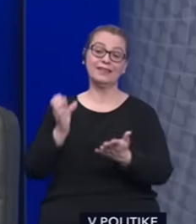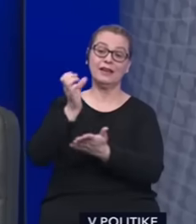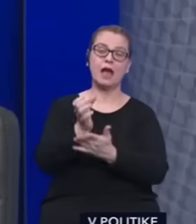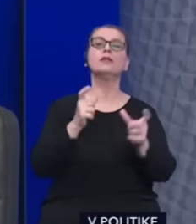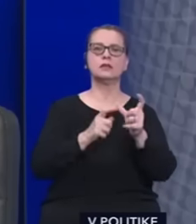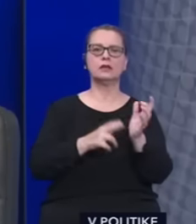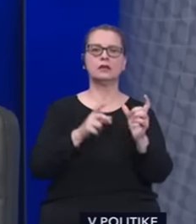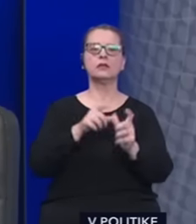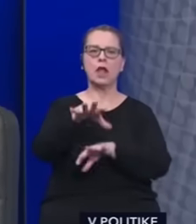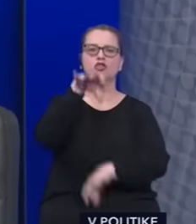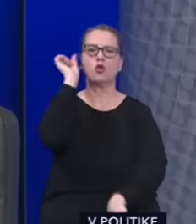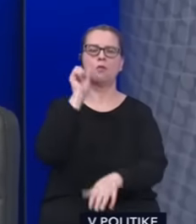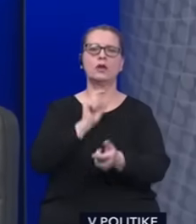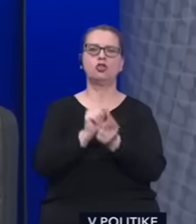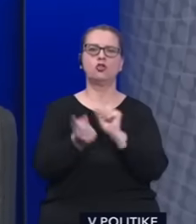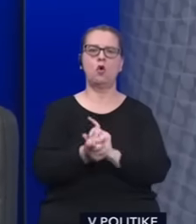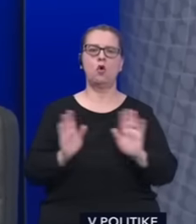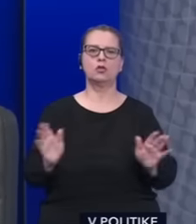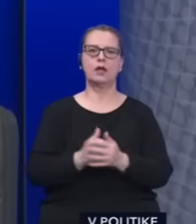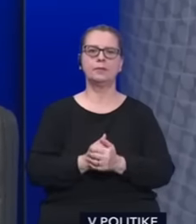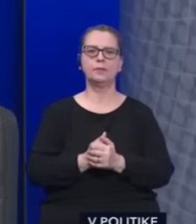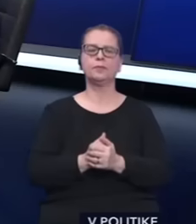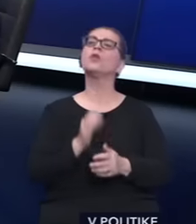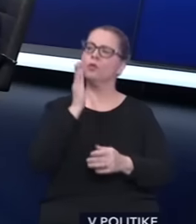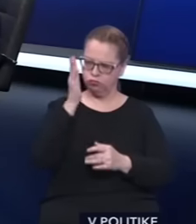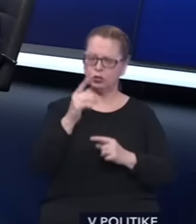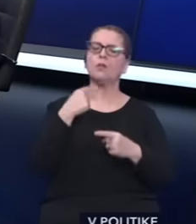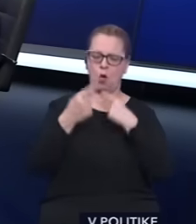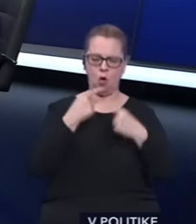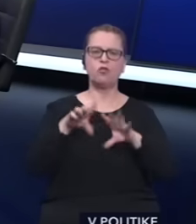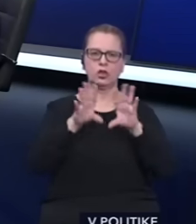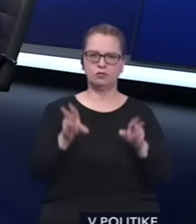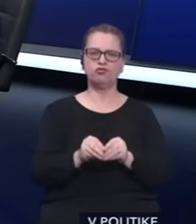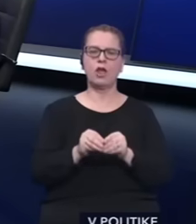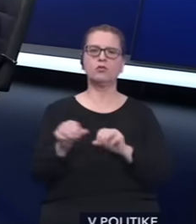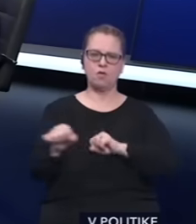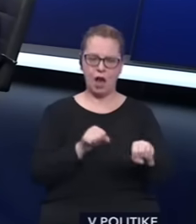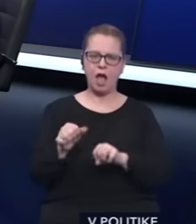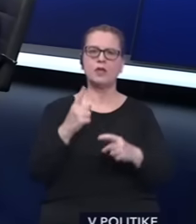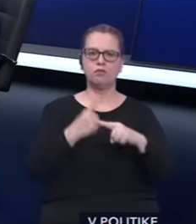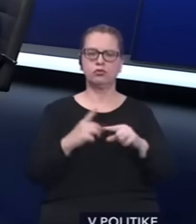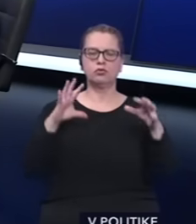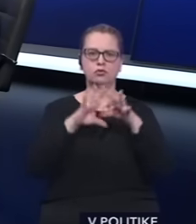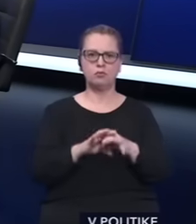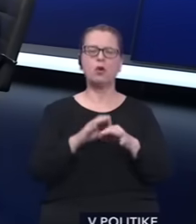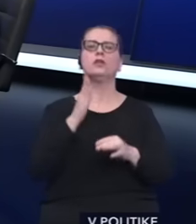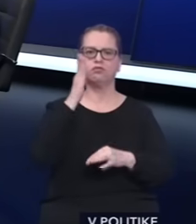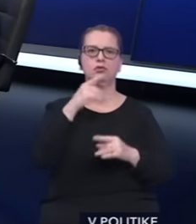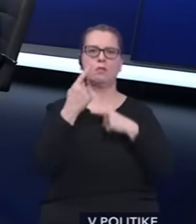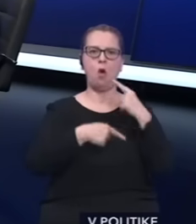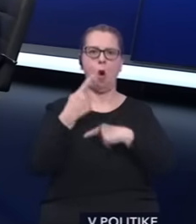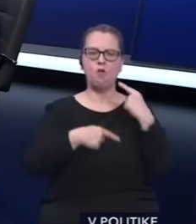je schopná sa dohodnúť, ale určite tieto budeme mená hovoriť u nás aj o vláde, aj o spojeniach a budeme sa baviť otvorene aj o tom, že